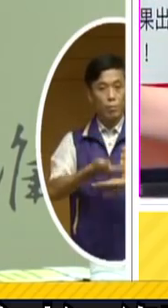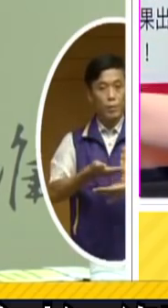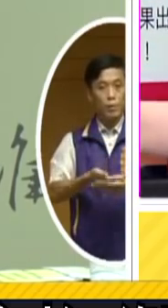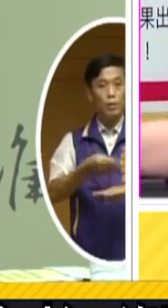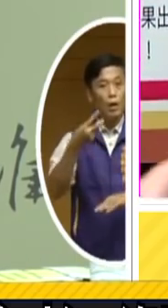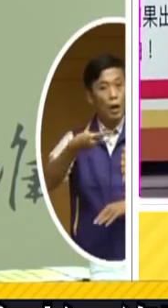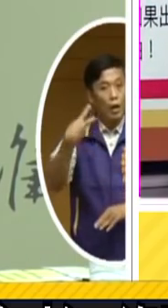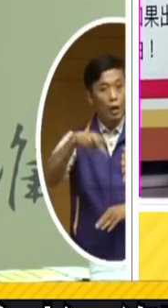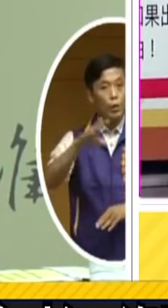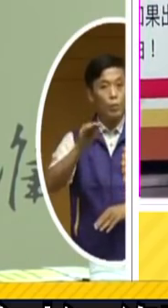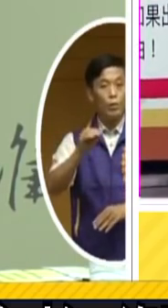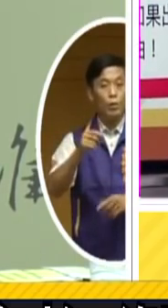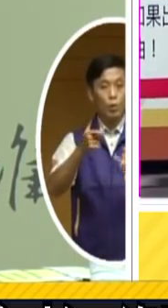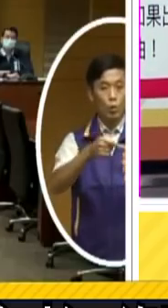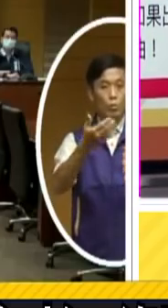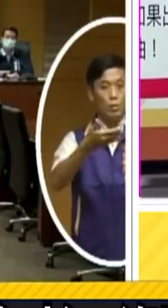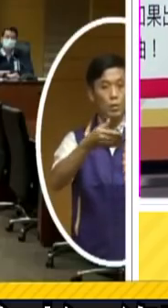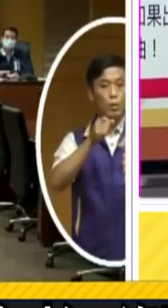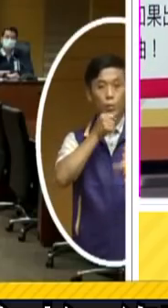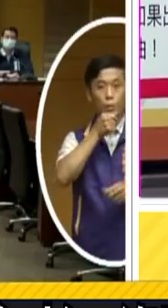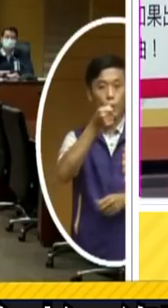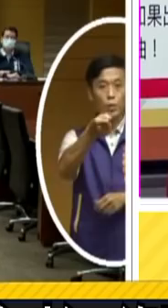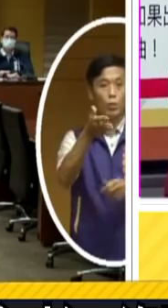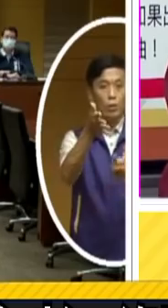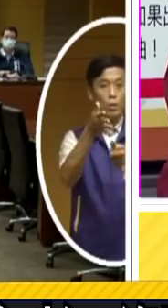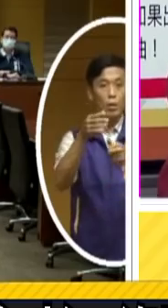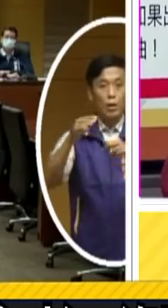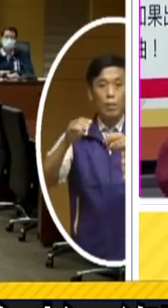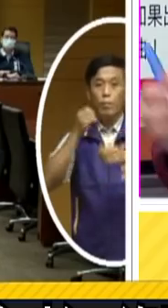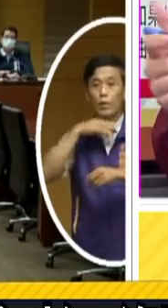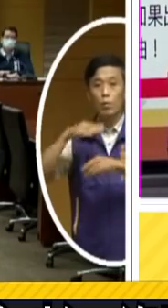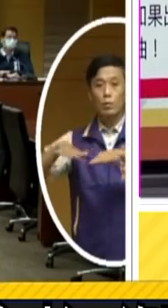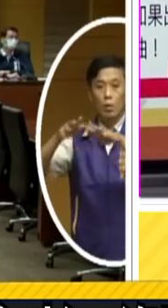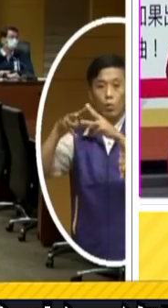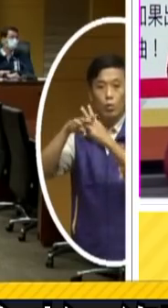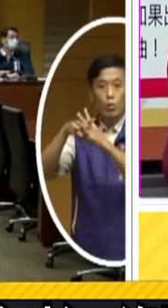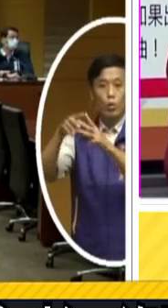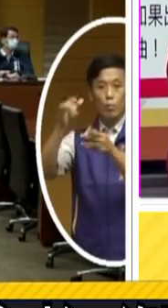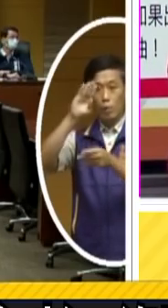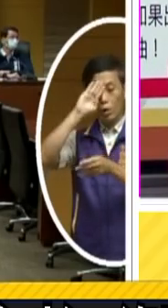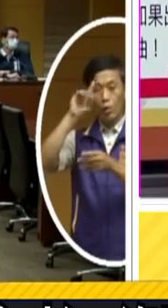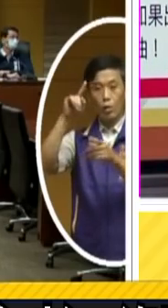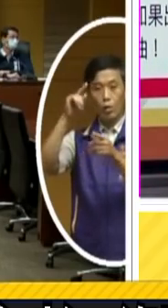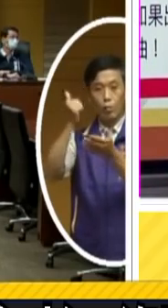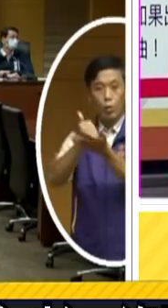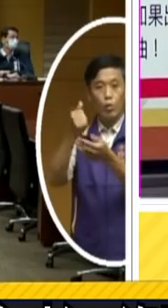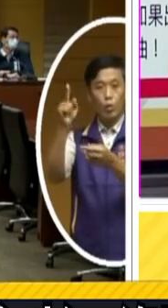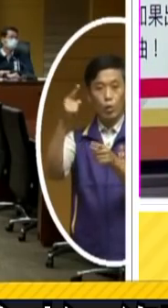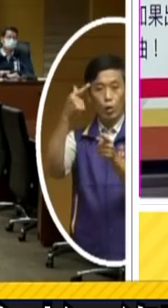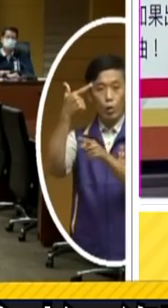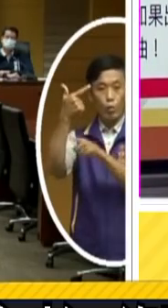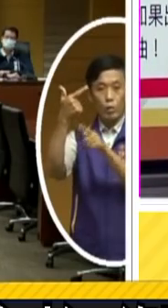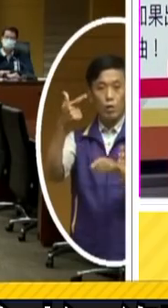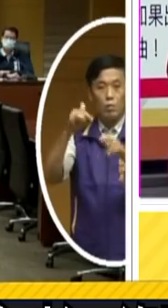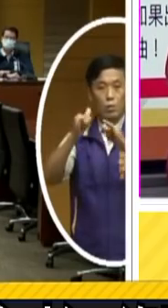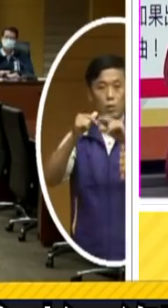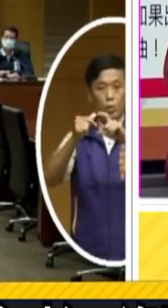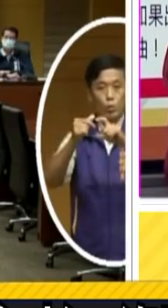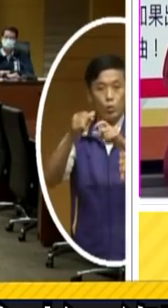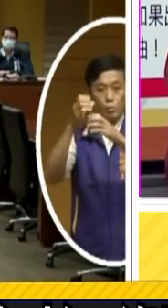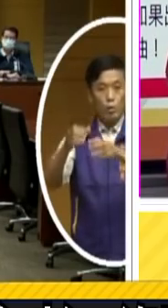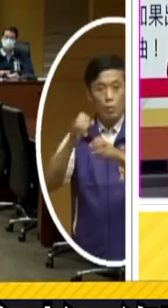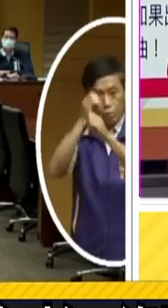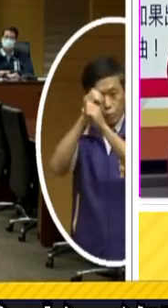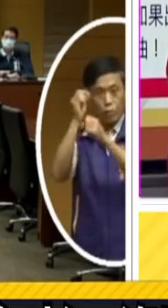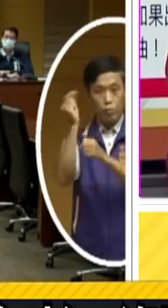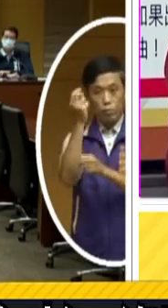又动起来。 那像刚刚的，包括新北市的这个防护衣被抹黑，然后包括说。什么双北是漏报的一些内幕新闻，这